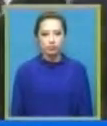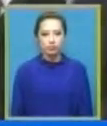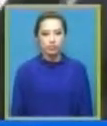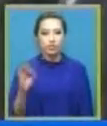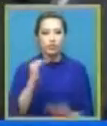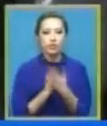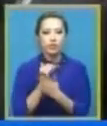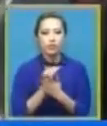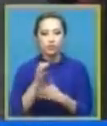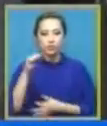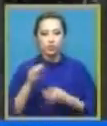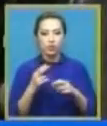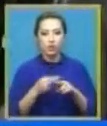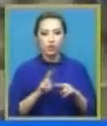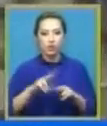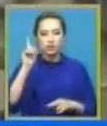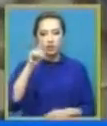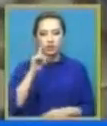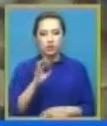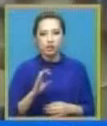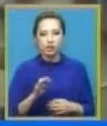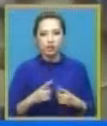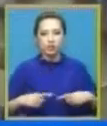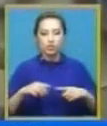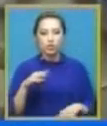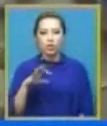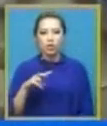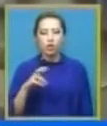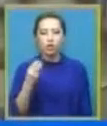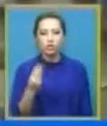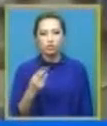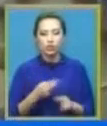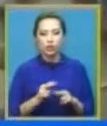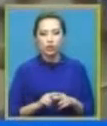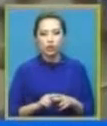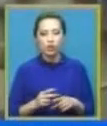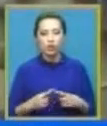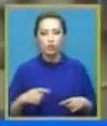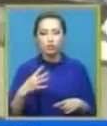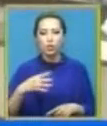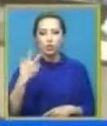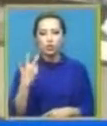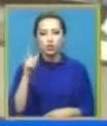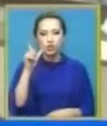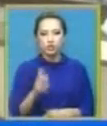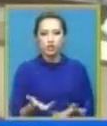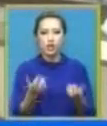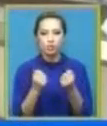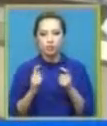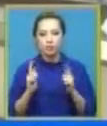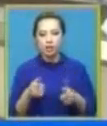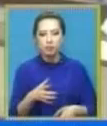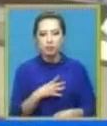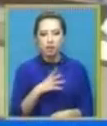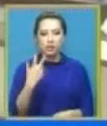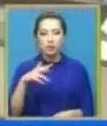Жоғарғы сот кеңесінің жанындағы біліктілік комиссиясының өкілі Төлеш Қаудыров судья лауазымынан үміткер 43 азаматты қабылдады. Оның 30%-ға